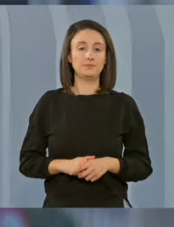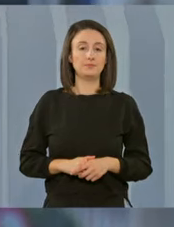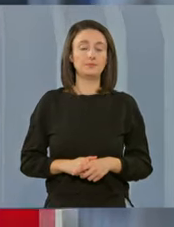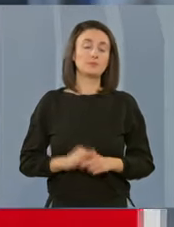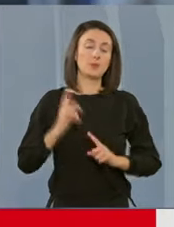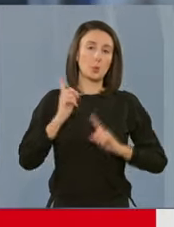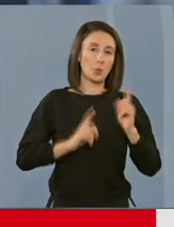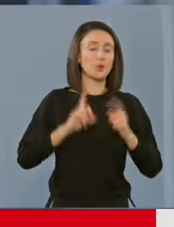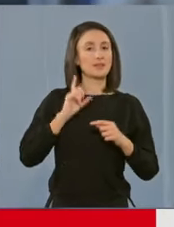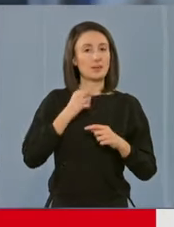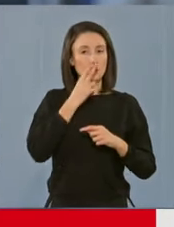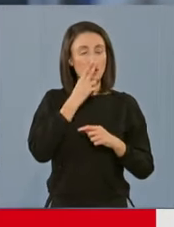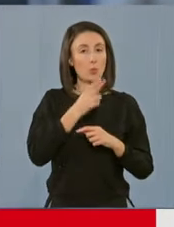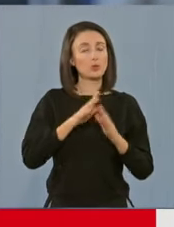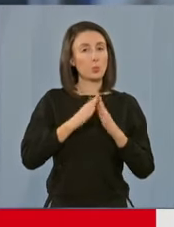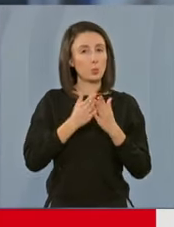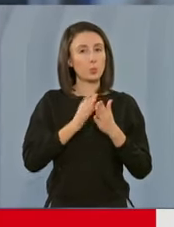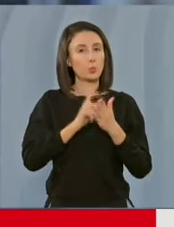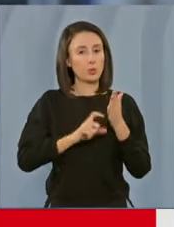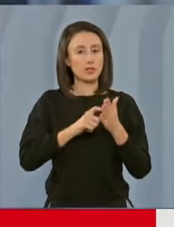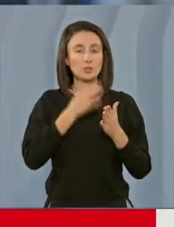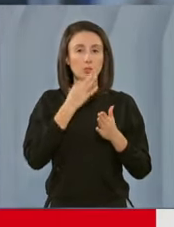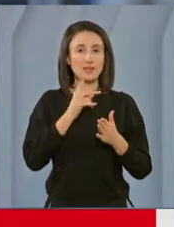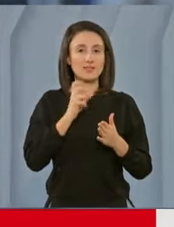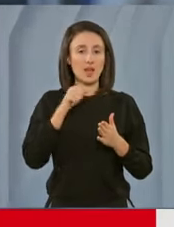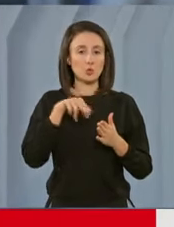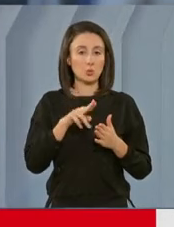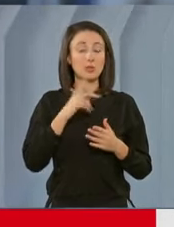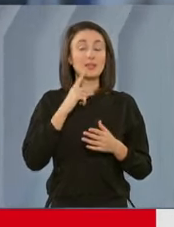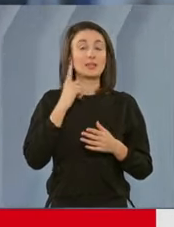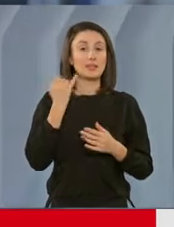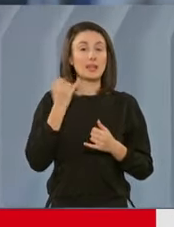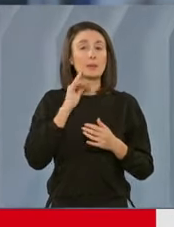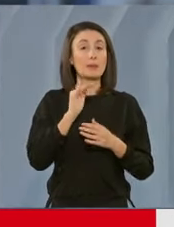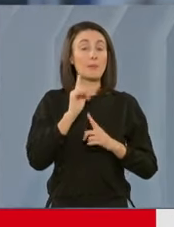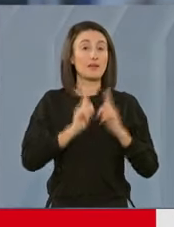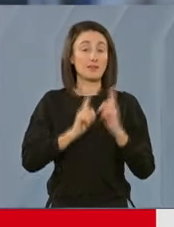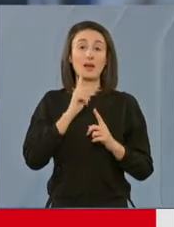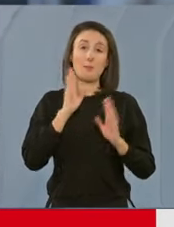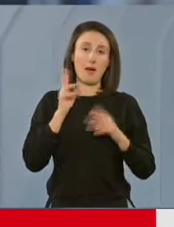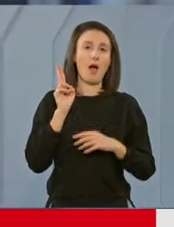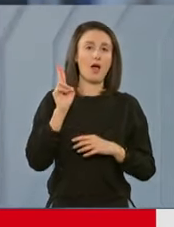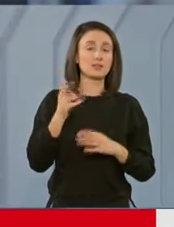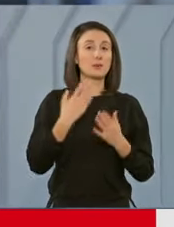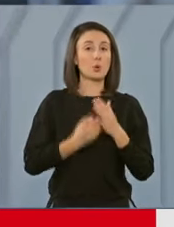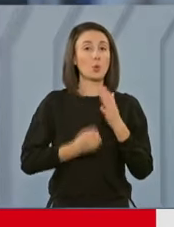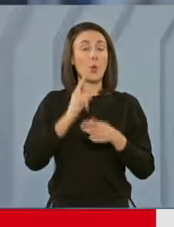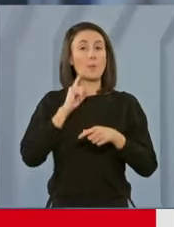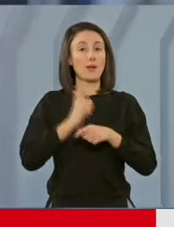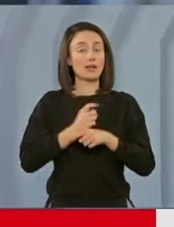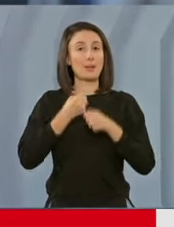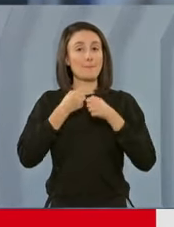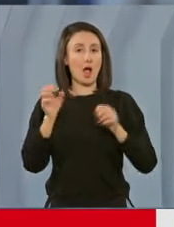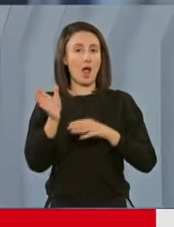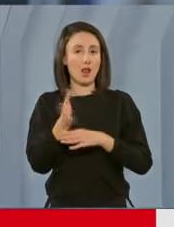Din când în când trebuie să mă uit în buletin, mărturisește Muguri Sărescu atunci când este întrebat dacă va mai candida pentru un nou mandat la